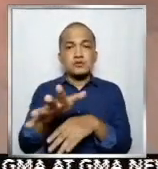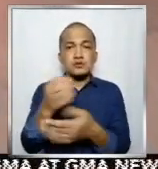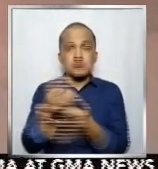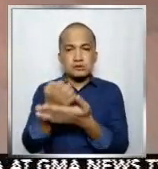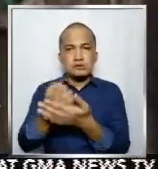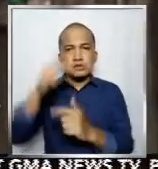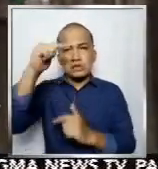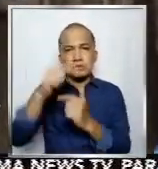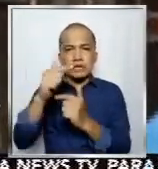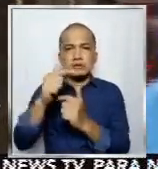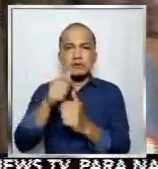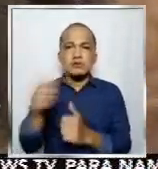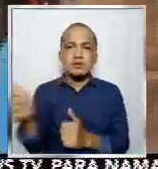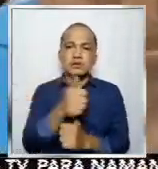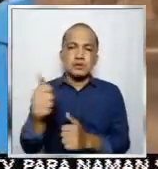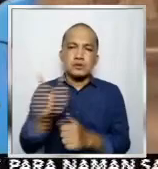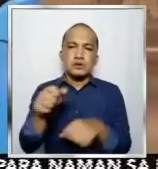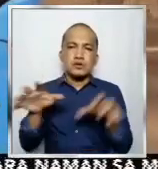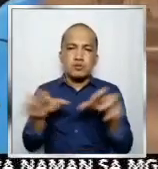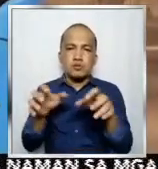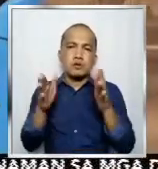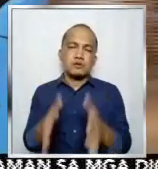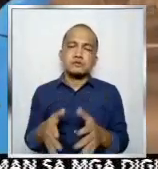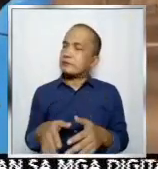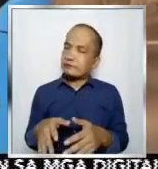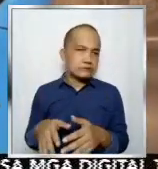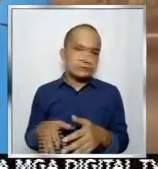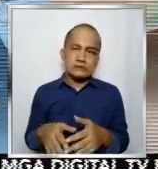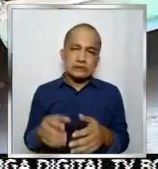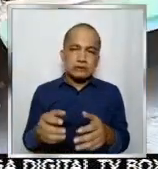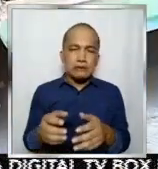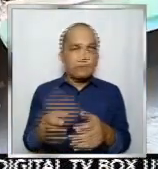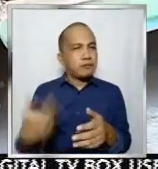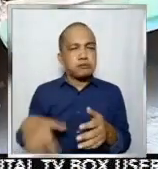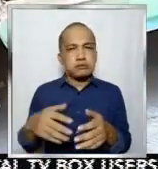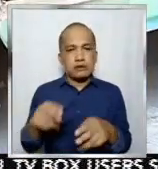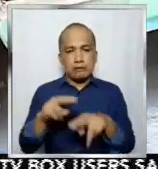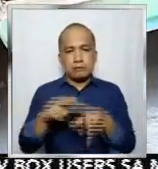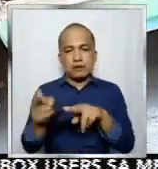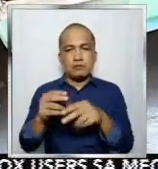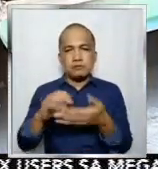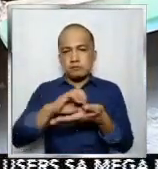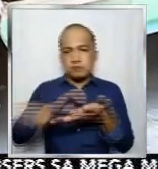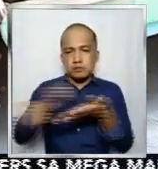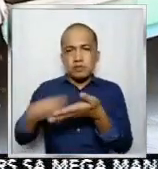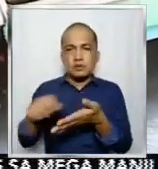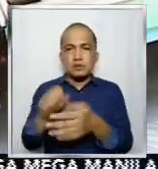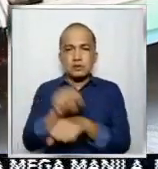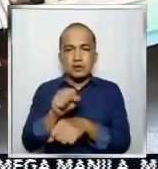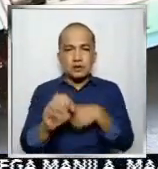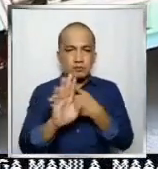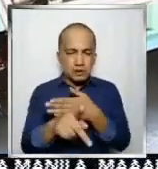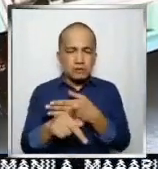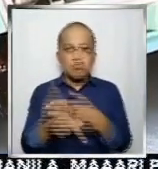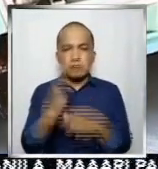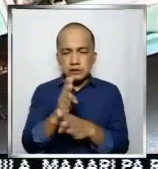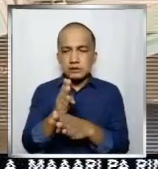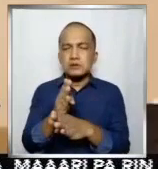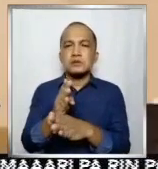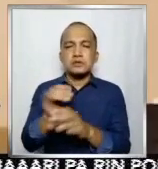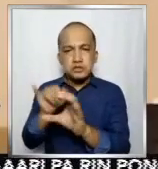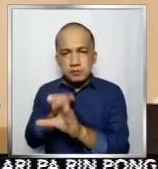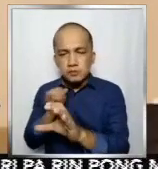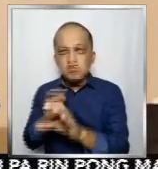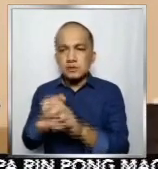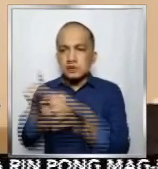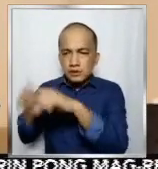mga manggagawa, lalo pat malaking bilang ng mga commuter na magbabalik trabaho sa jeep at bus na kaasa. Ginagawa itong pag-relax